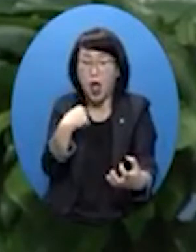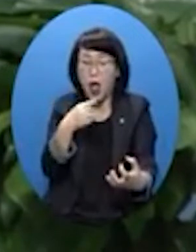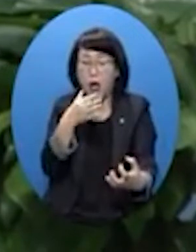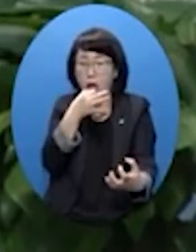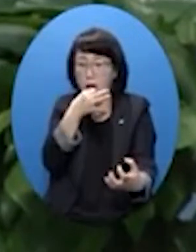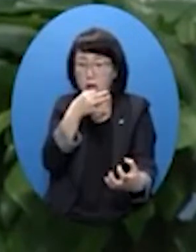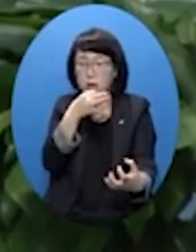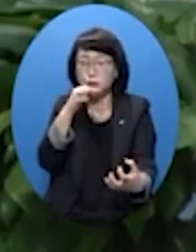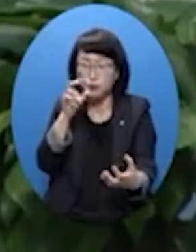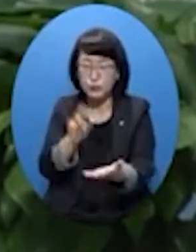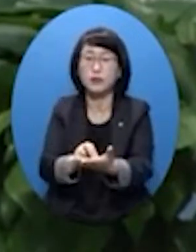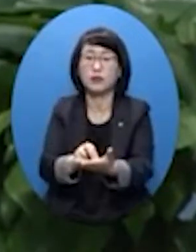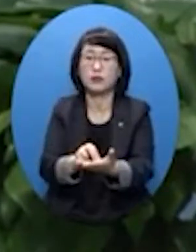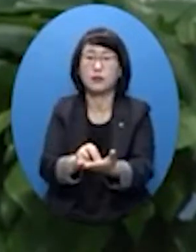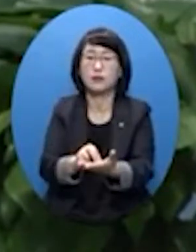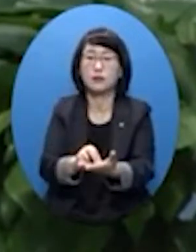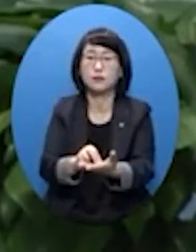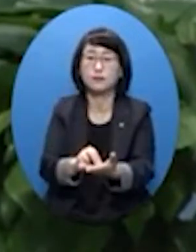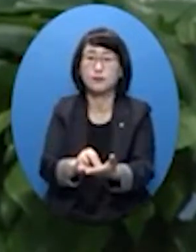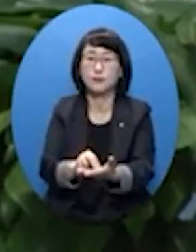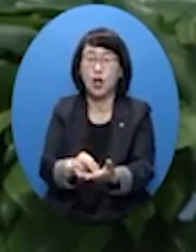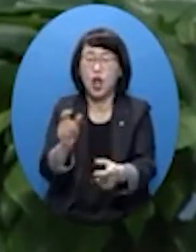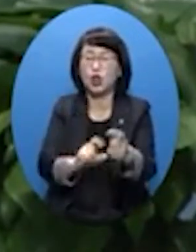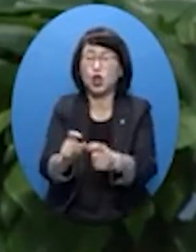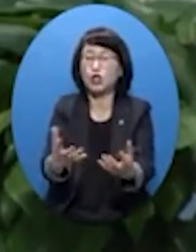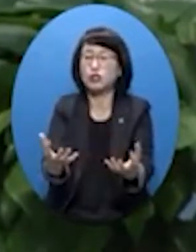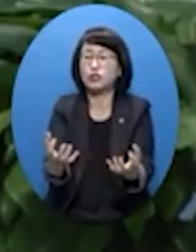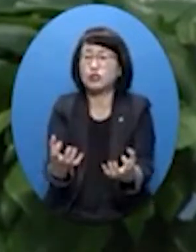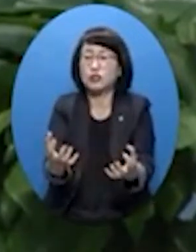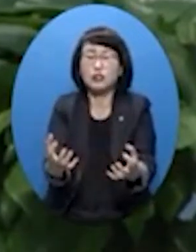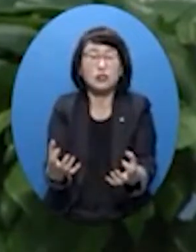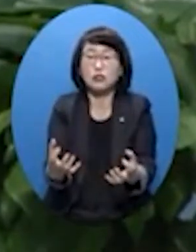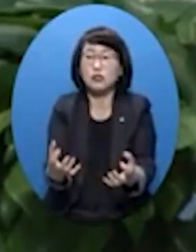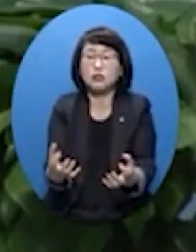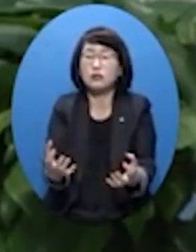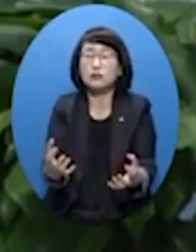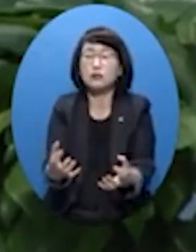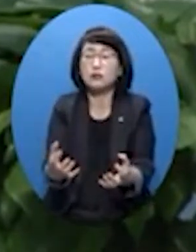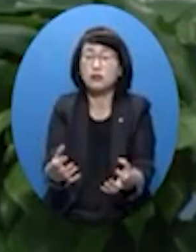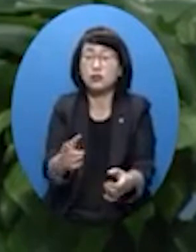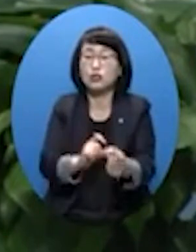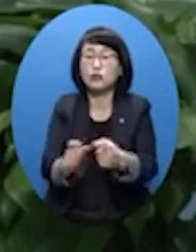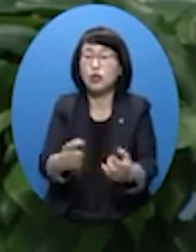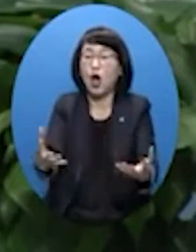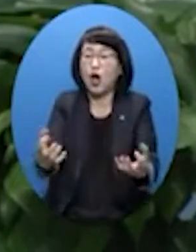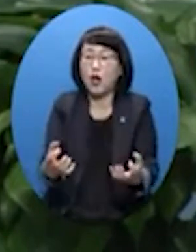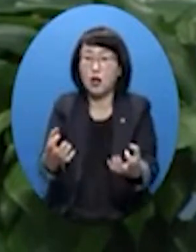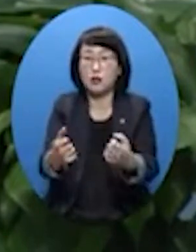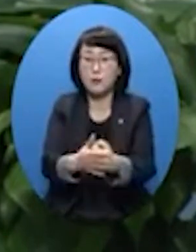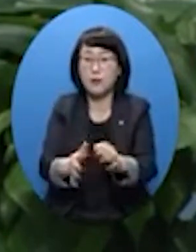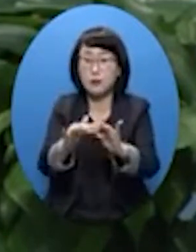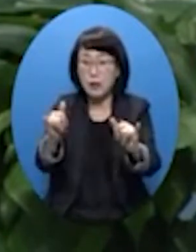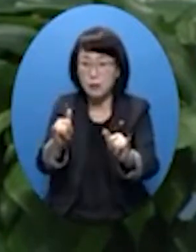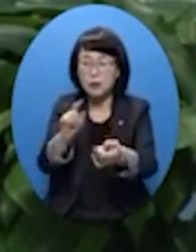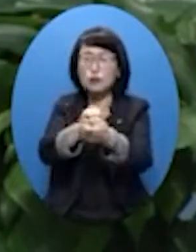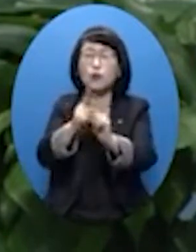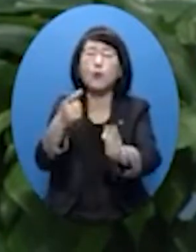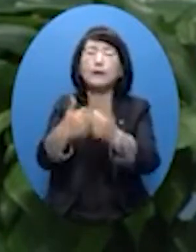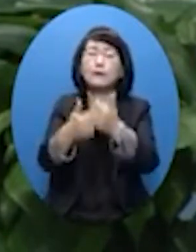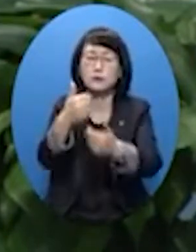타격 자꾸 도움 교지 기만하고 더 가더라고 만 하니까 그 탐욕 때문에 3 다 사회의 갈등이